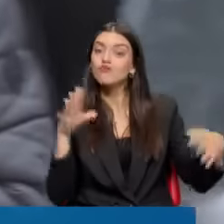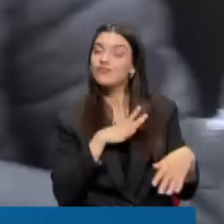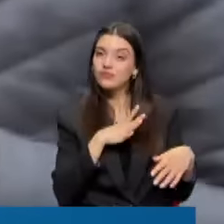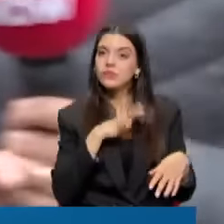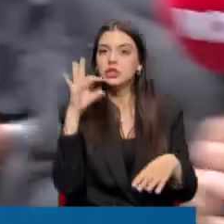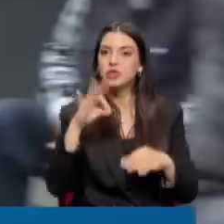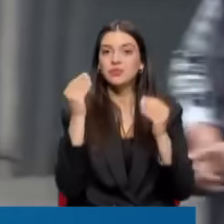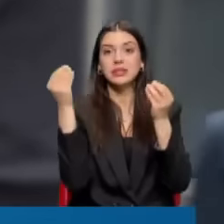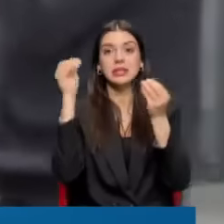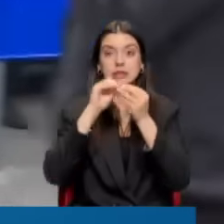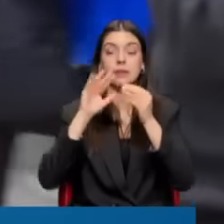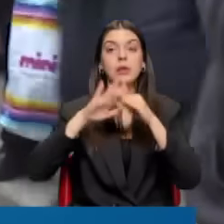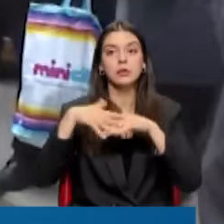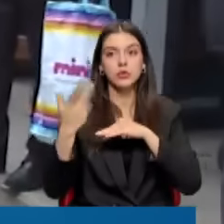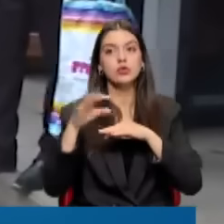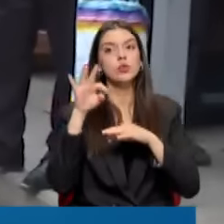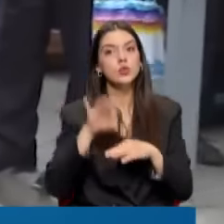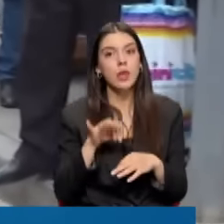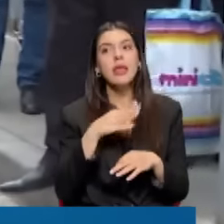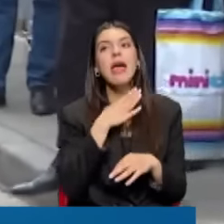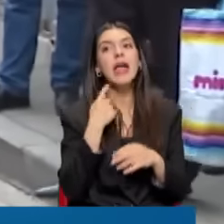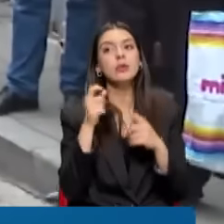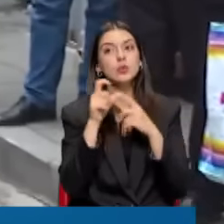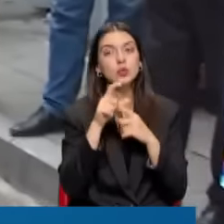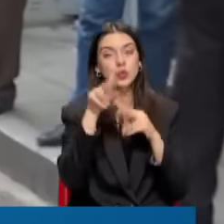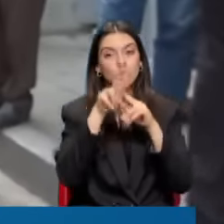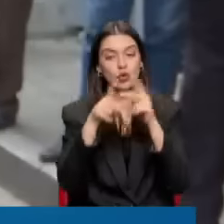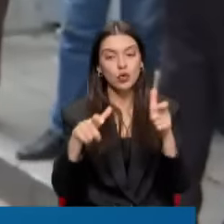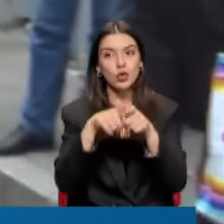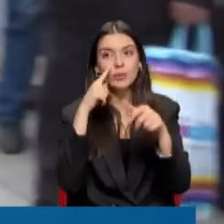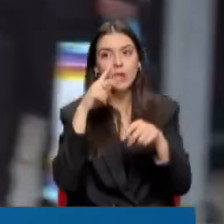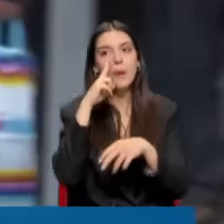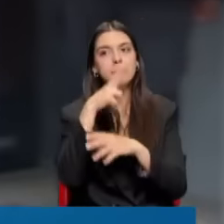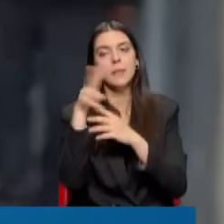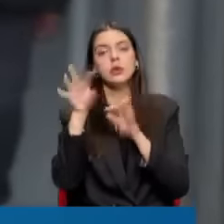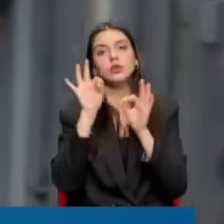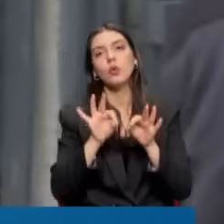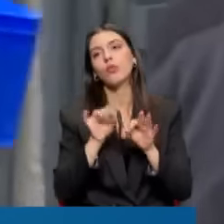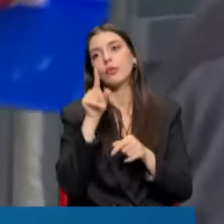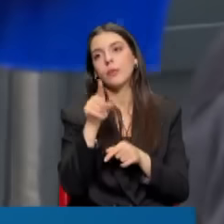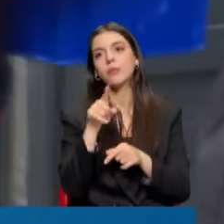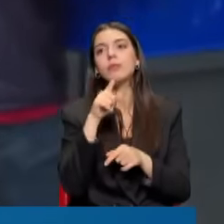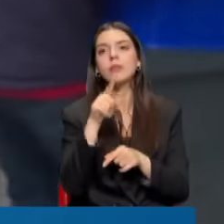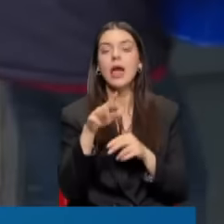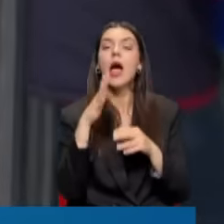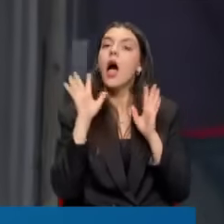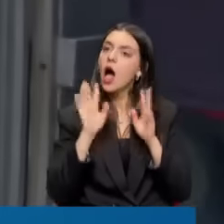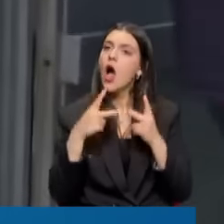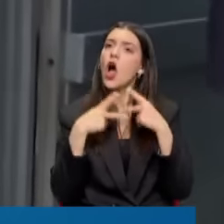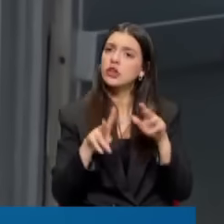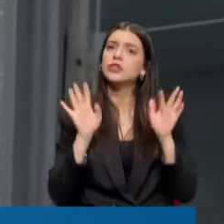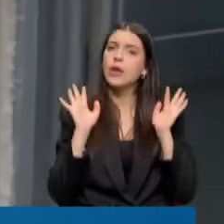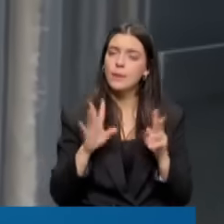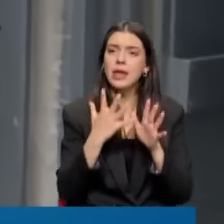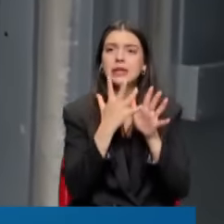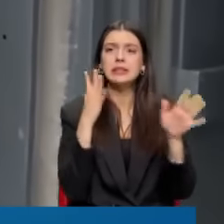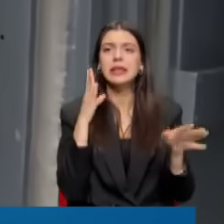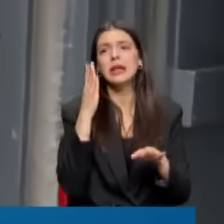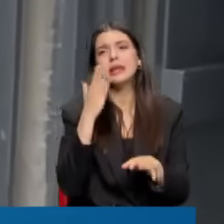gelen zammın ardından şu anda etüt kurumunun önündeki manzara bu esü Kurumu an itibariyle açıldı ama sırada